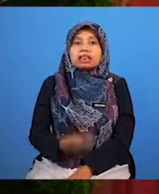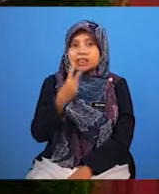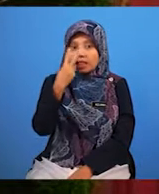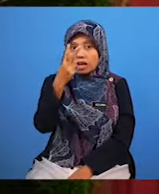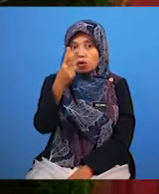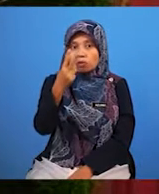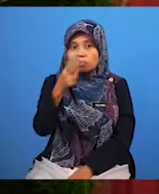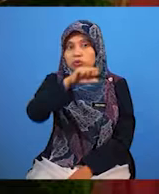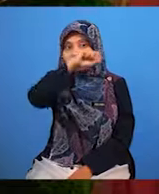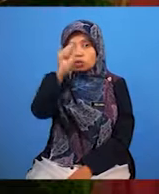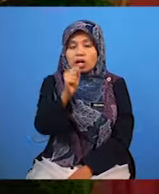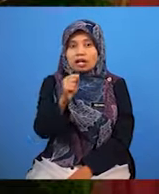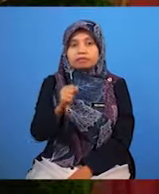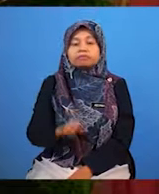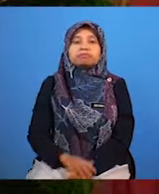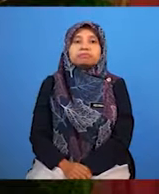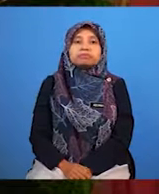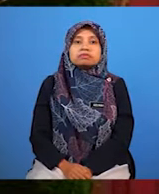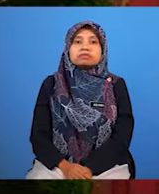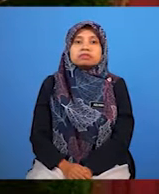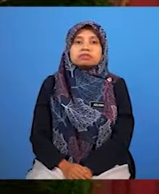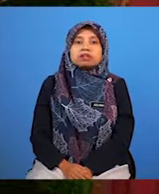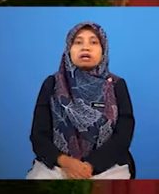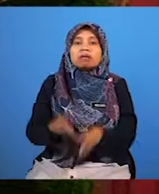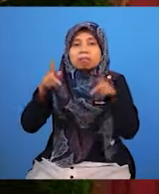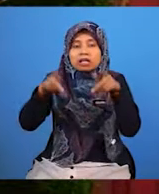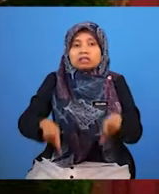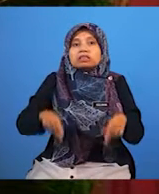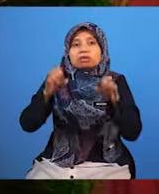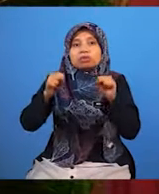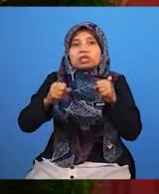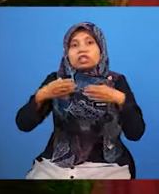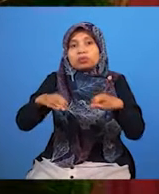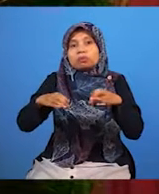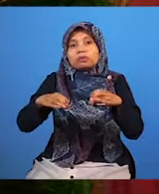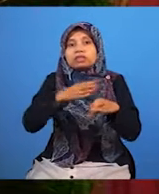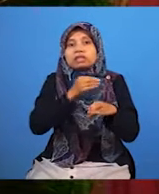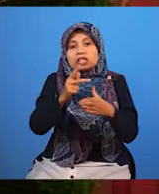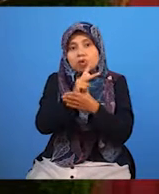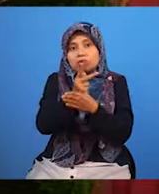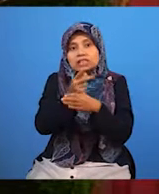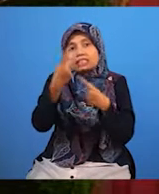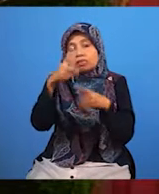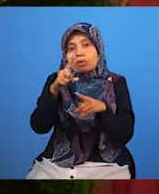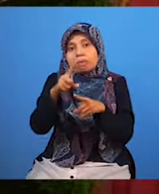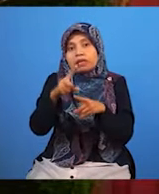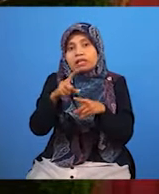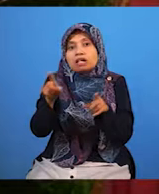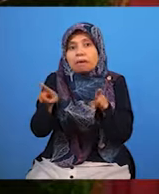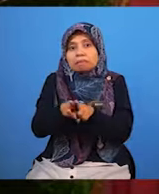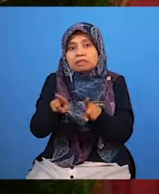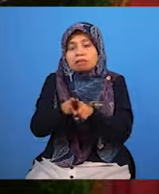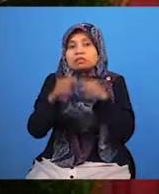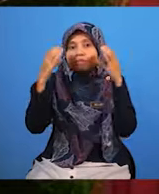Sila lihat soalan pada skrin. Para pelajar boleh mencuba dan berkongsi jawapan bersama-sama